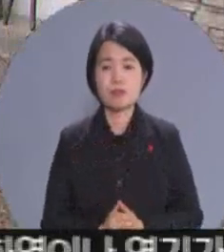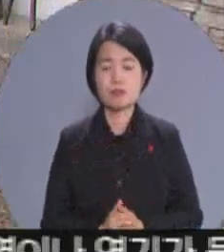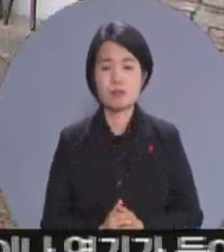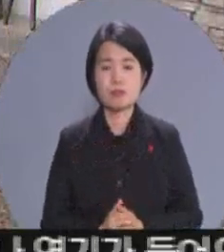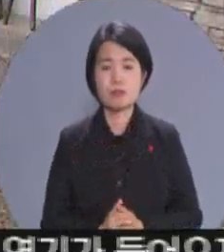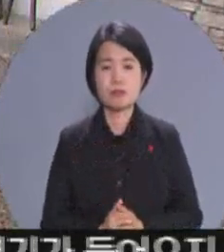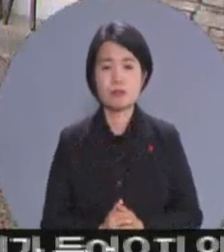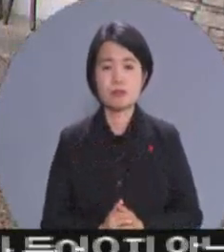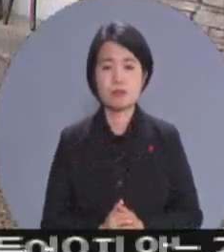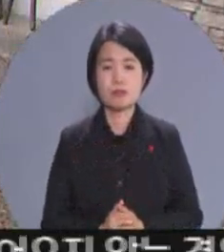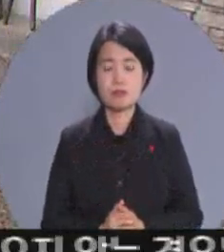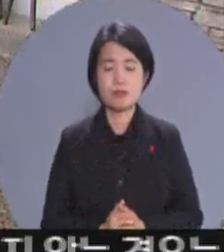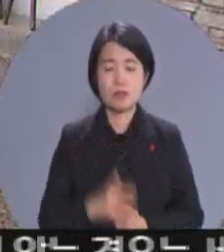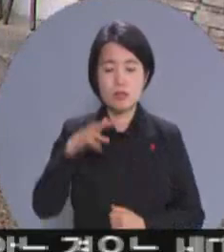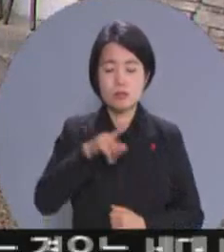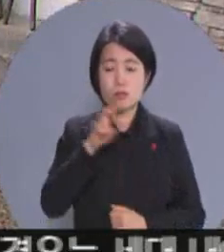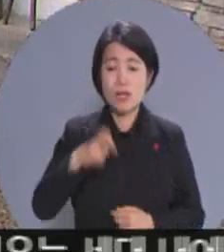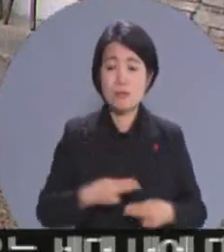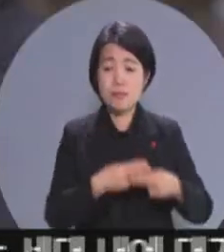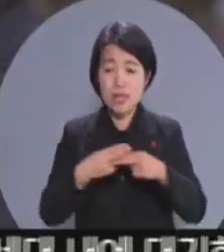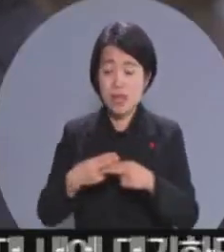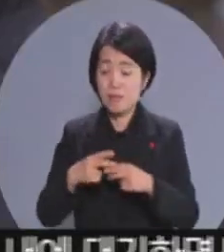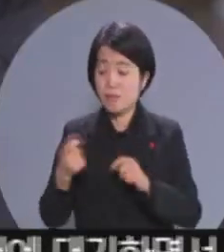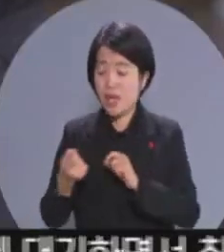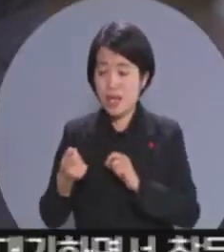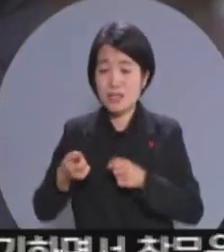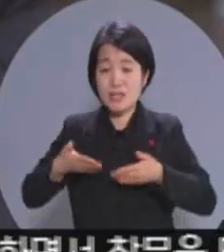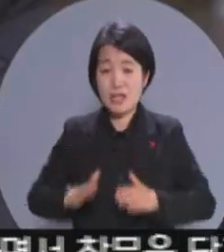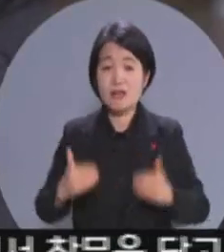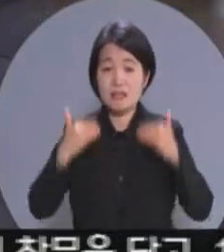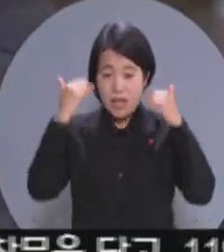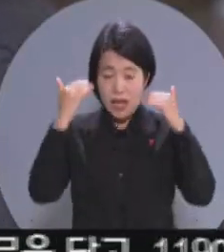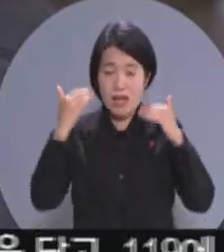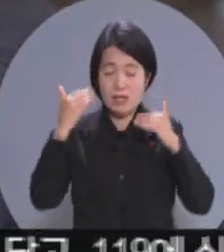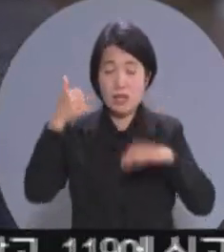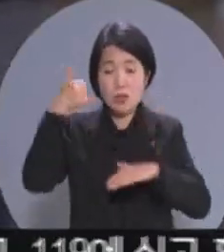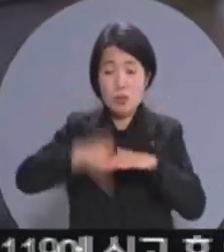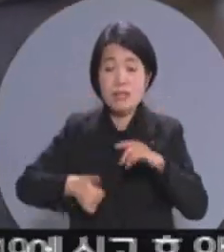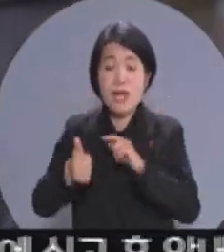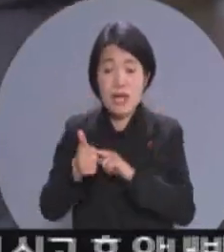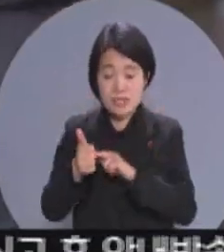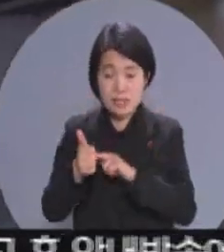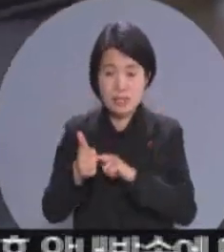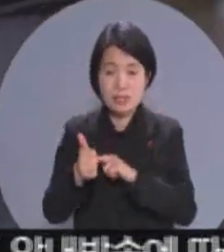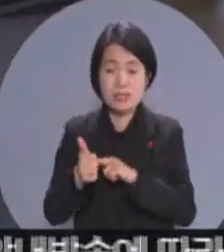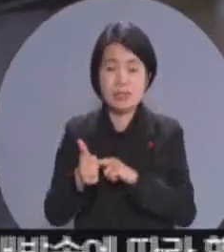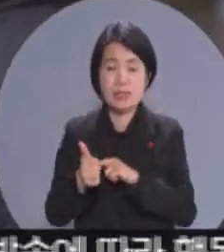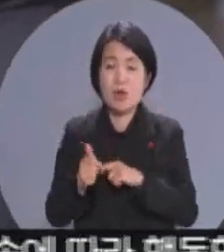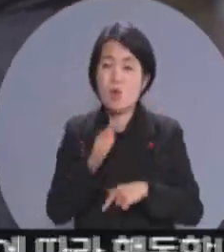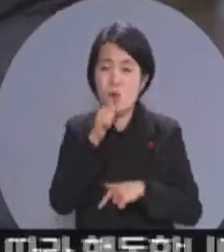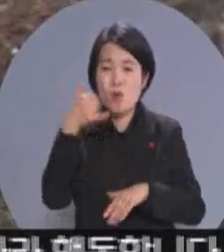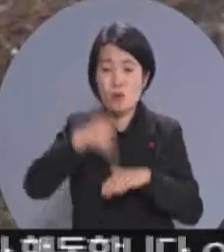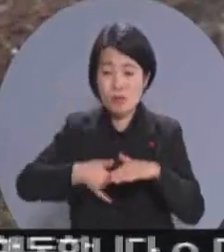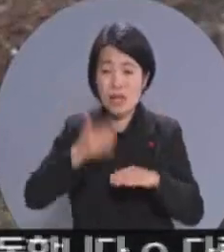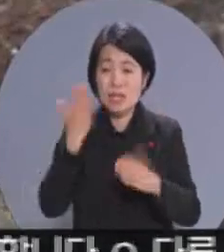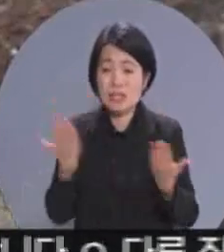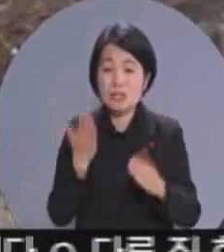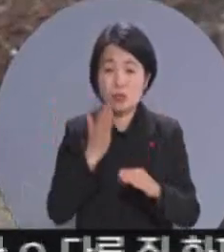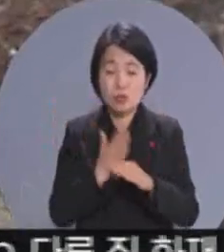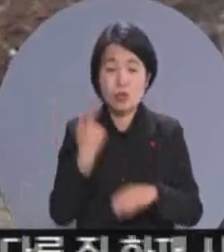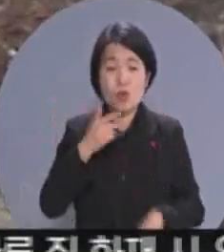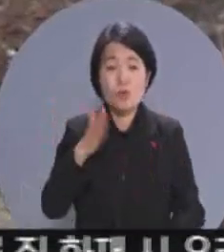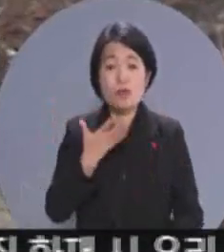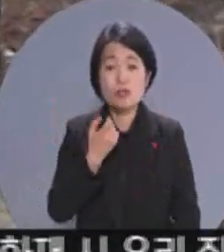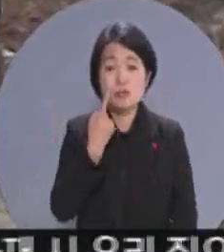기자입니다 주암댐 주변에서 나고 자라 토중 콩농사 짓는 조동영 씨 지난 1991년